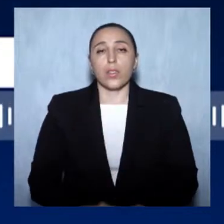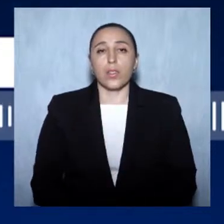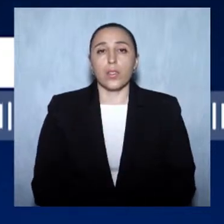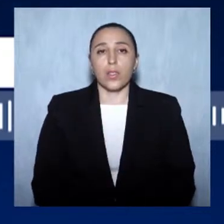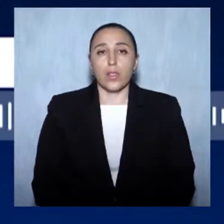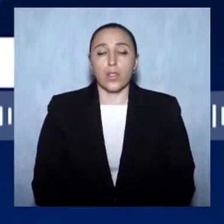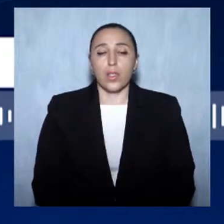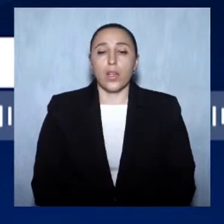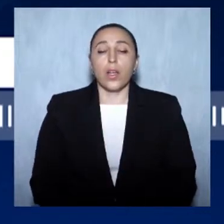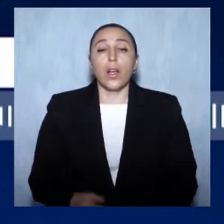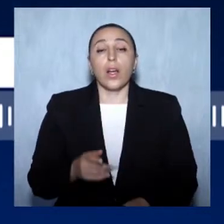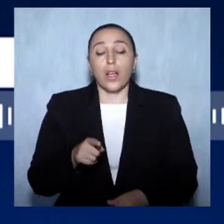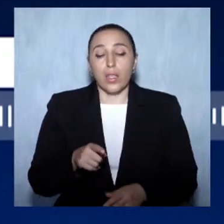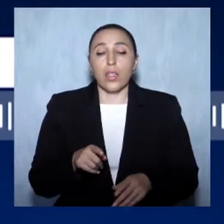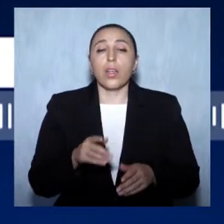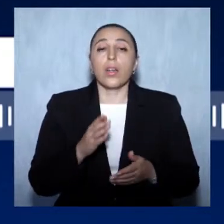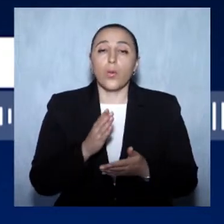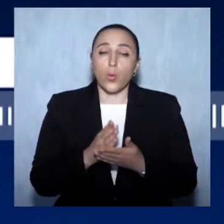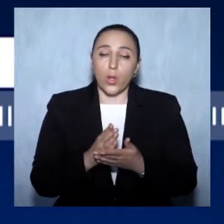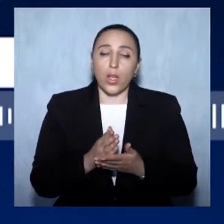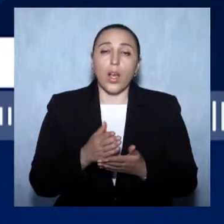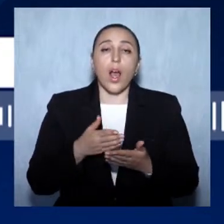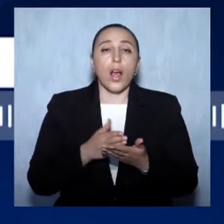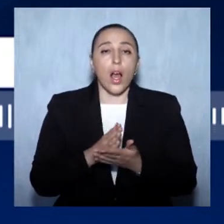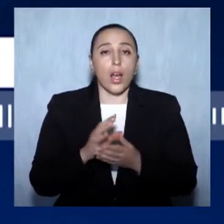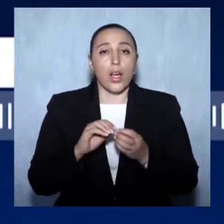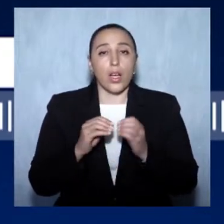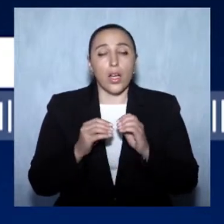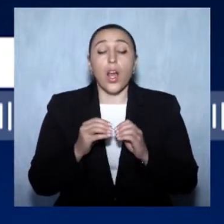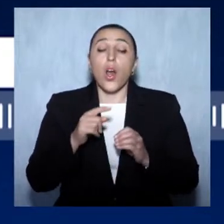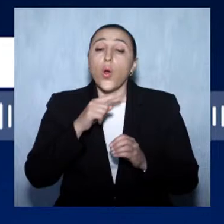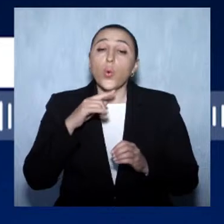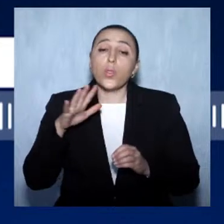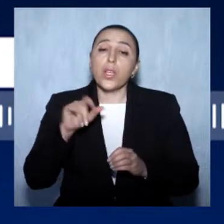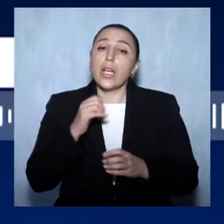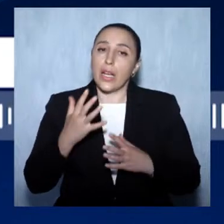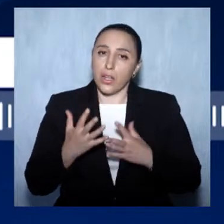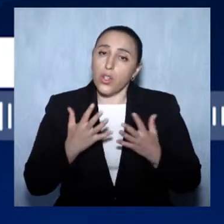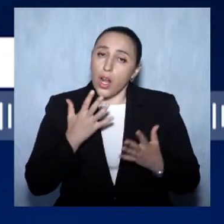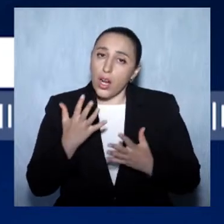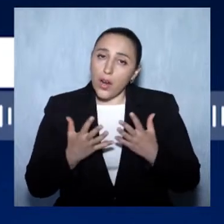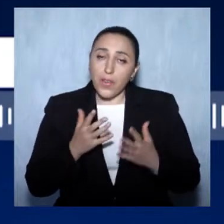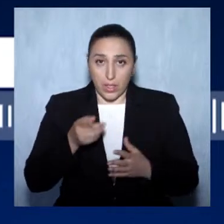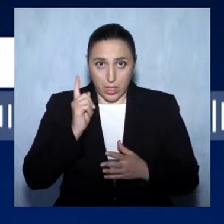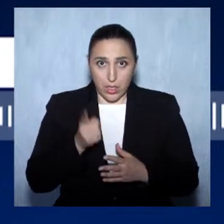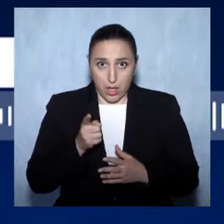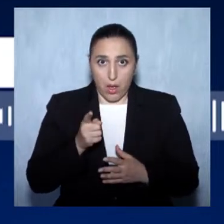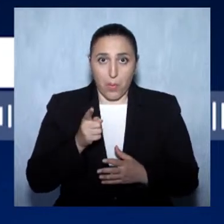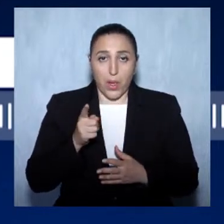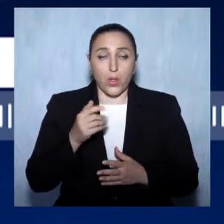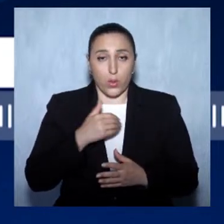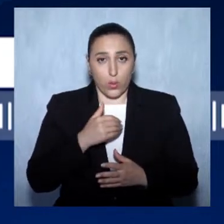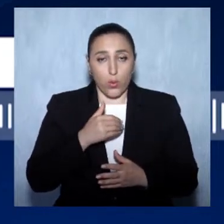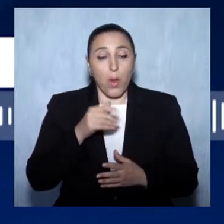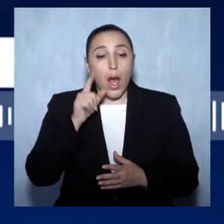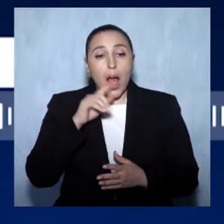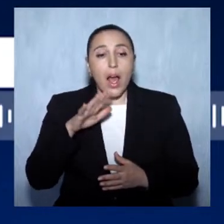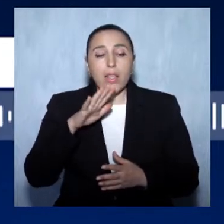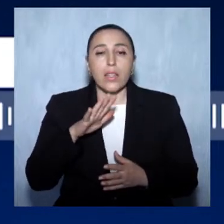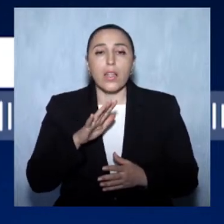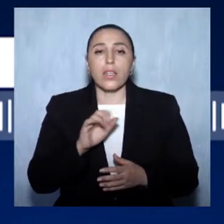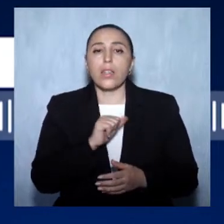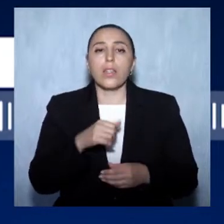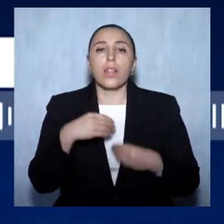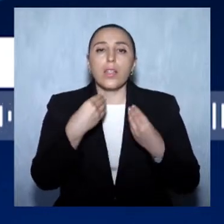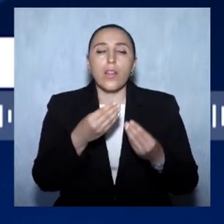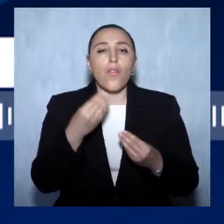թե քաղաքական խնդիրը, այսինքն որքանով է Ռուսաստանը շահագրգռված լինելու իսկապես Հայաստանին մատակարարել